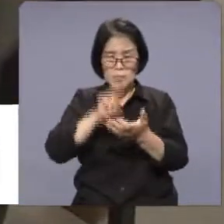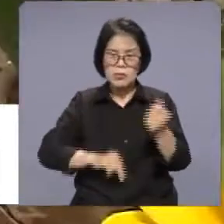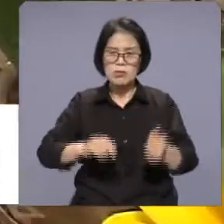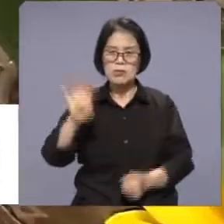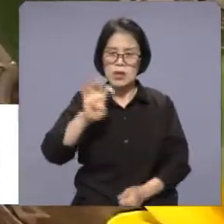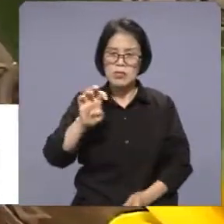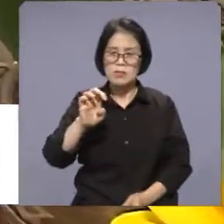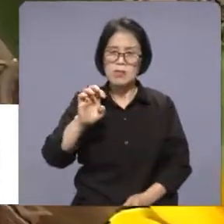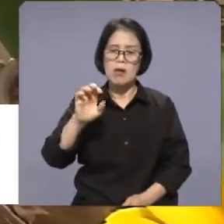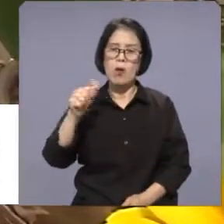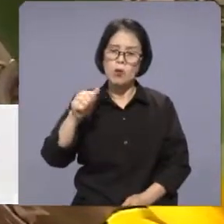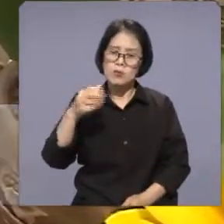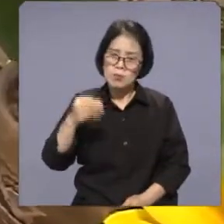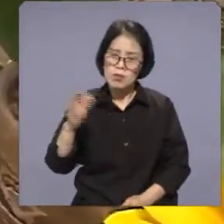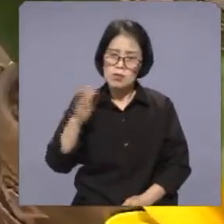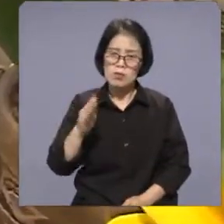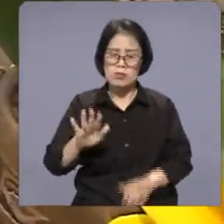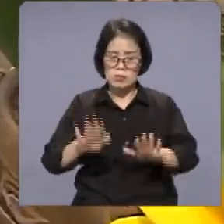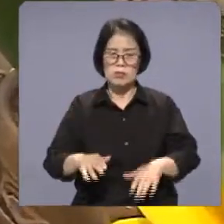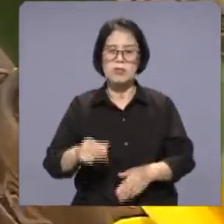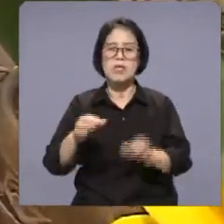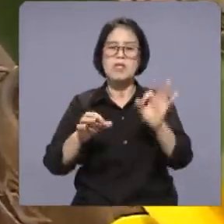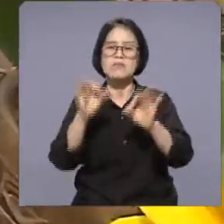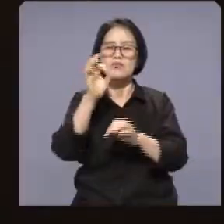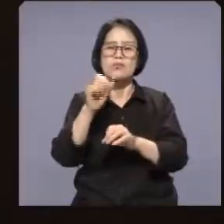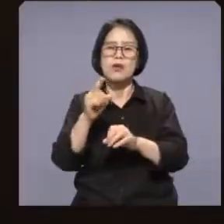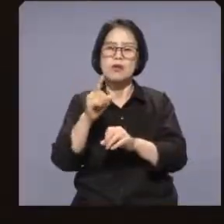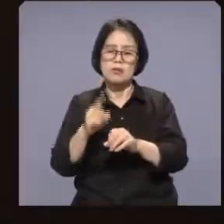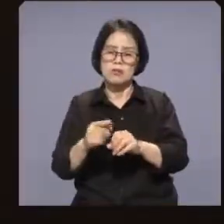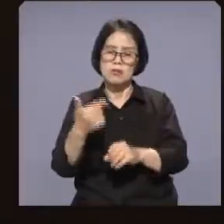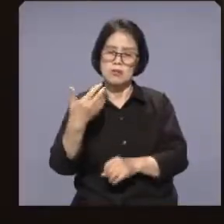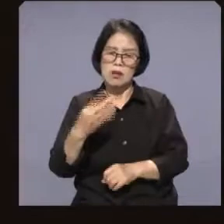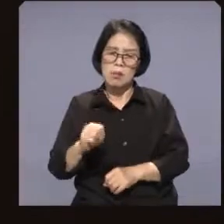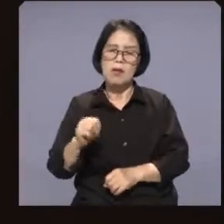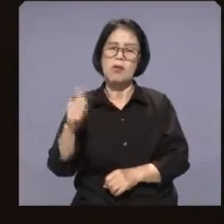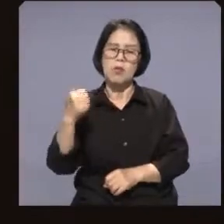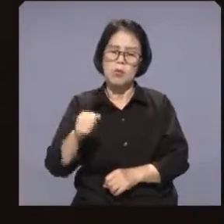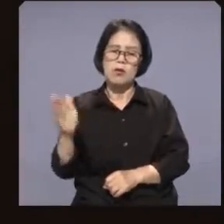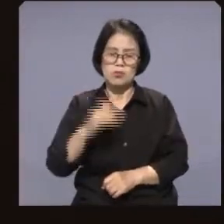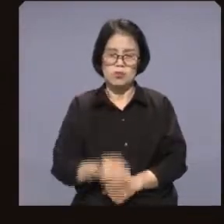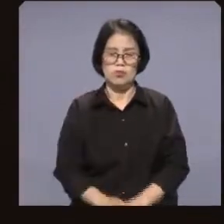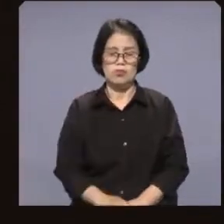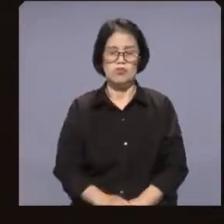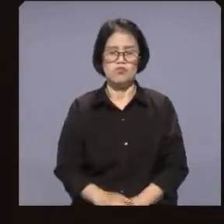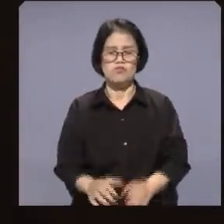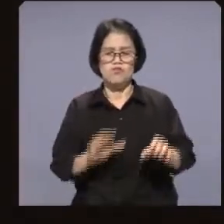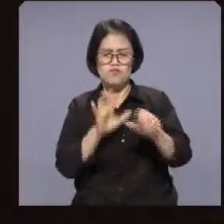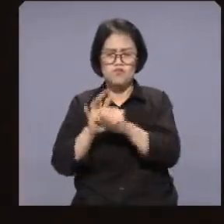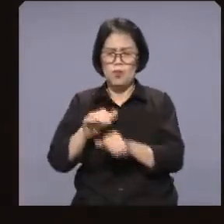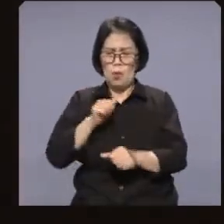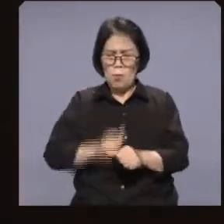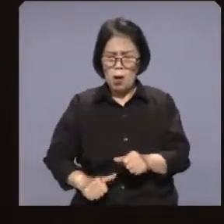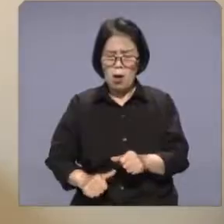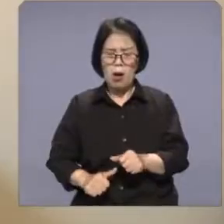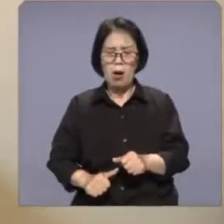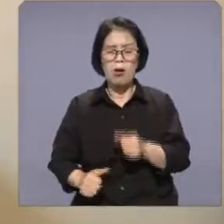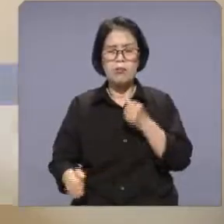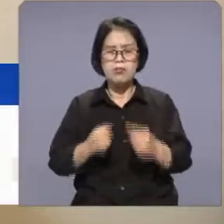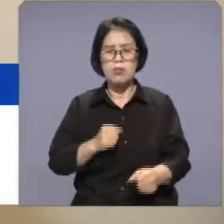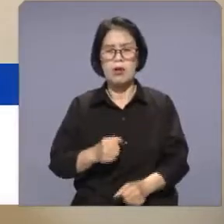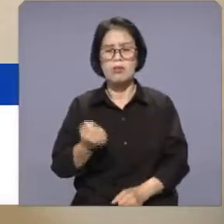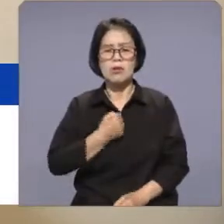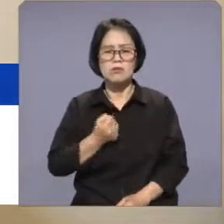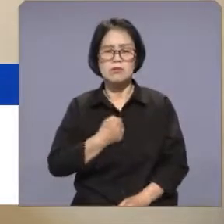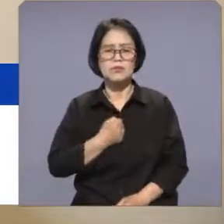10분의 1로 곤두박질 쳤습니다 혹독한 코로나도 견뎌낸 주인은 한숨 뿐 입니다 콘 할